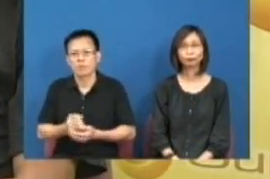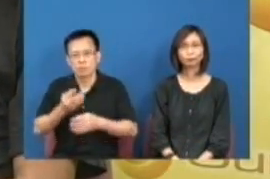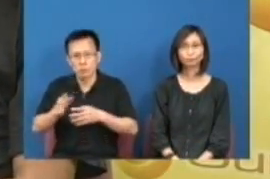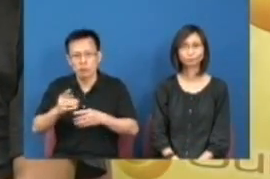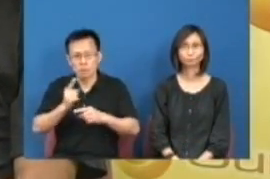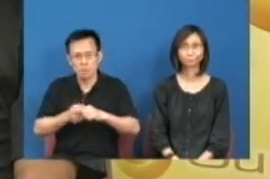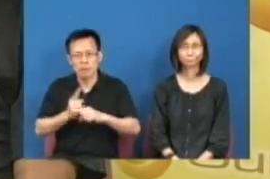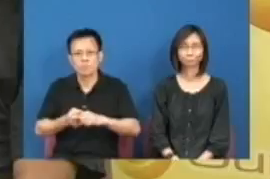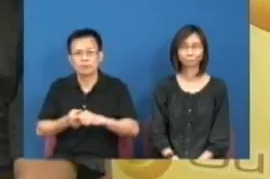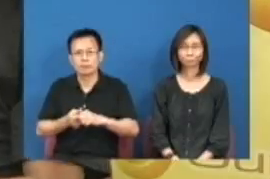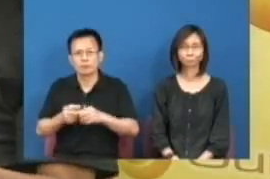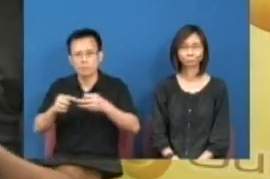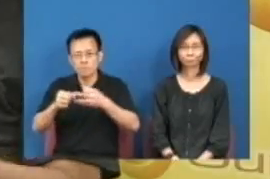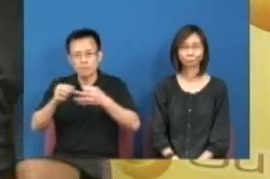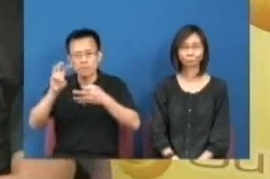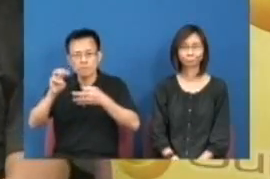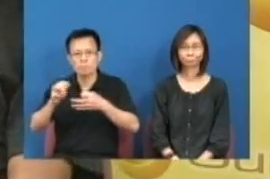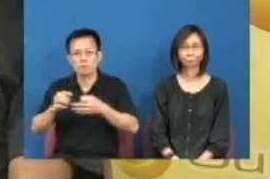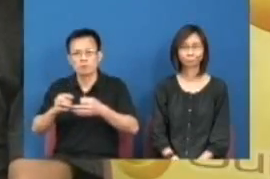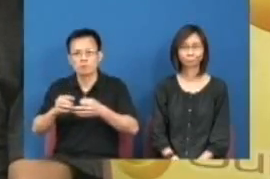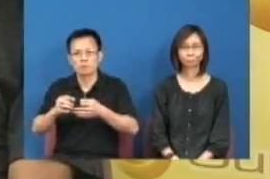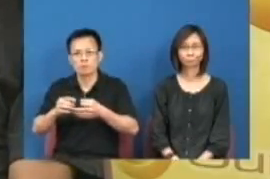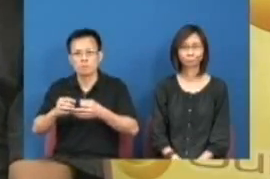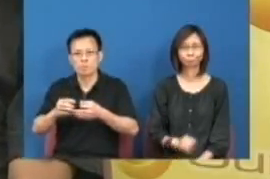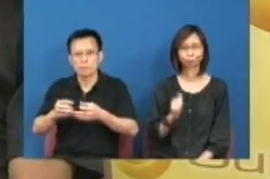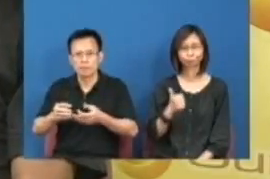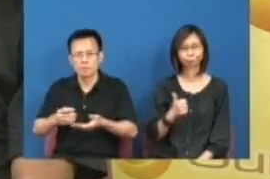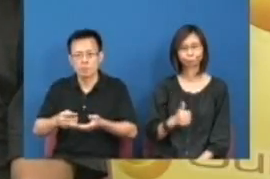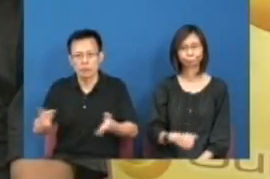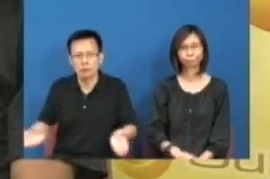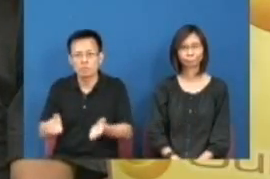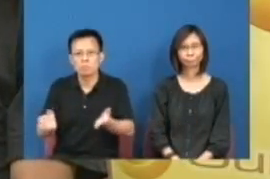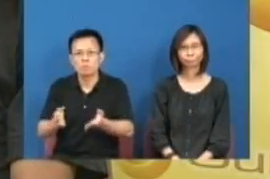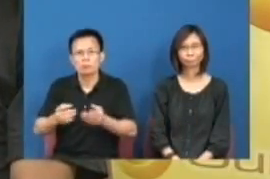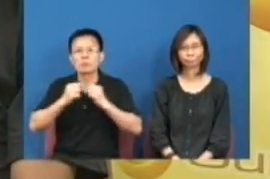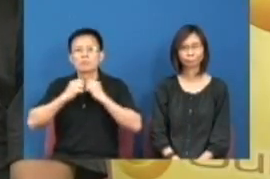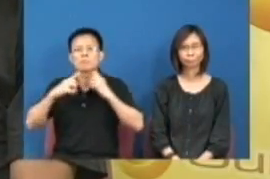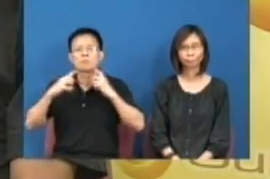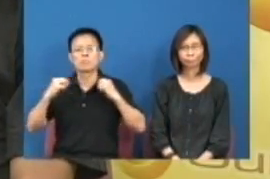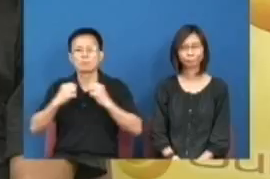廖輝就係推薦曾蔭權嘅人嚟嘅。咁所以曾蔭權嘅